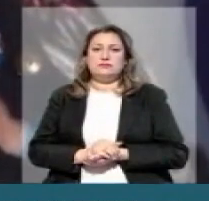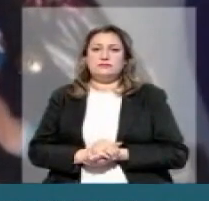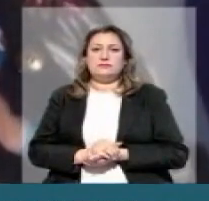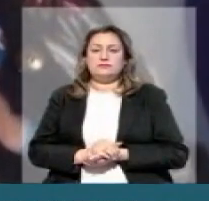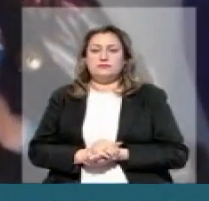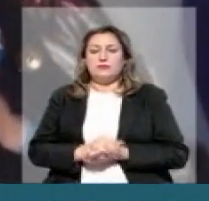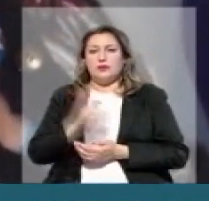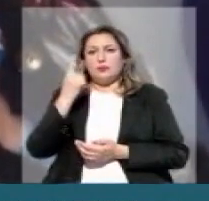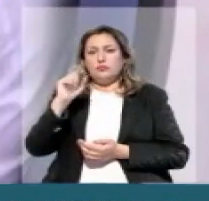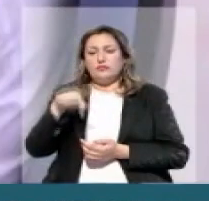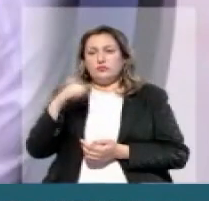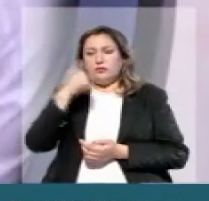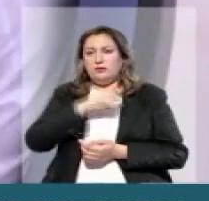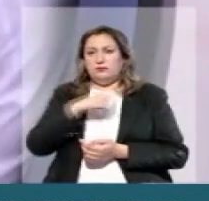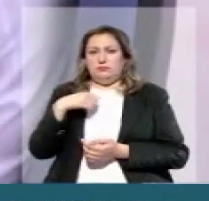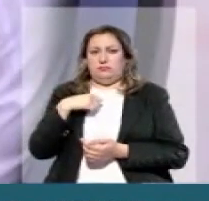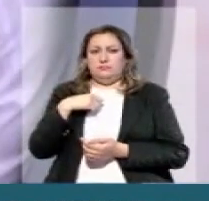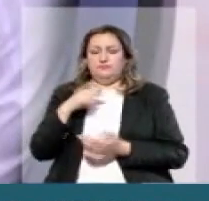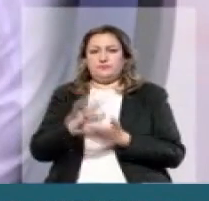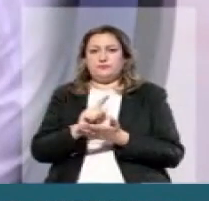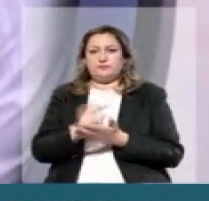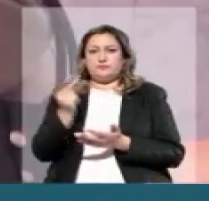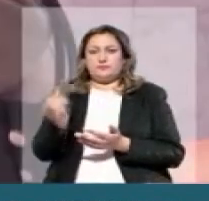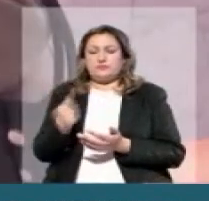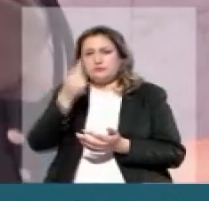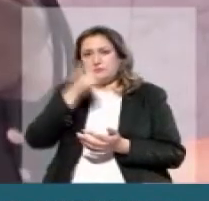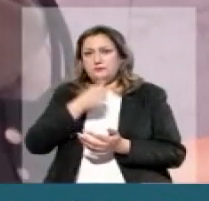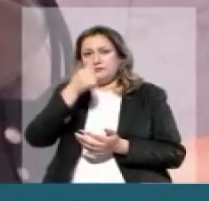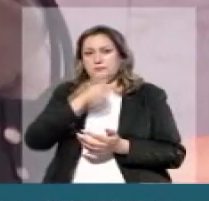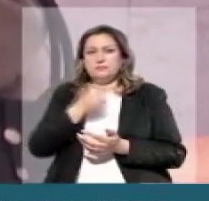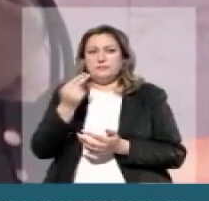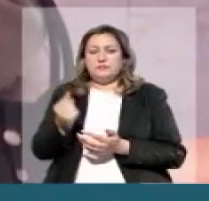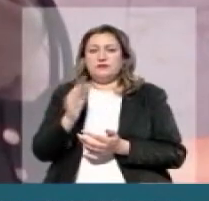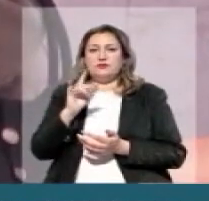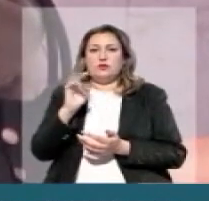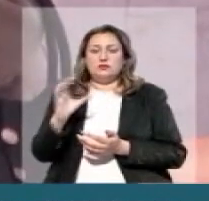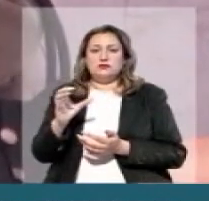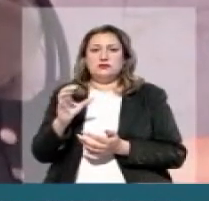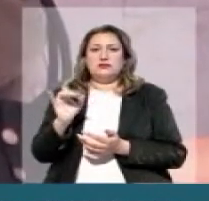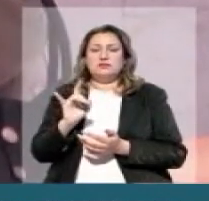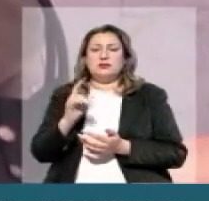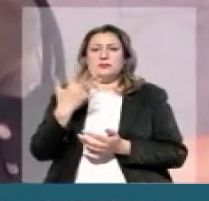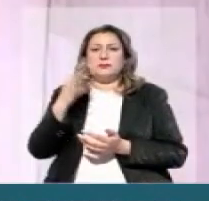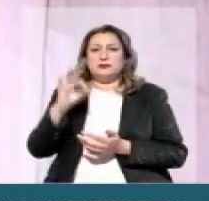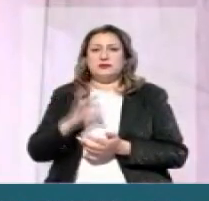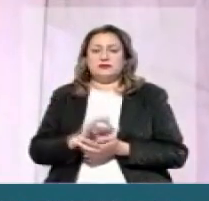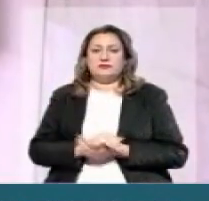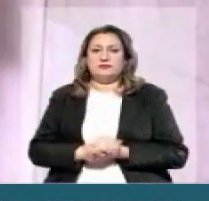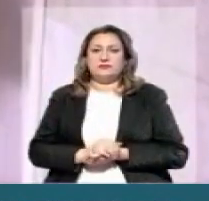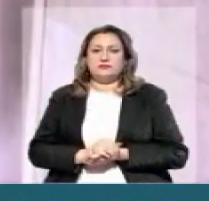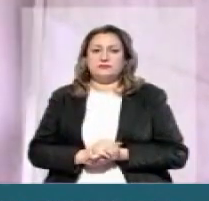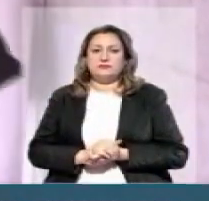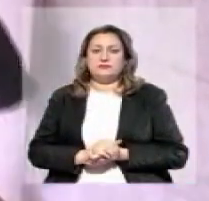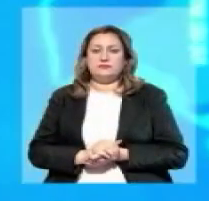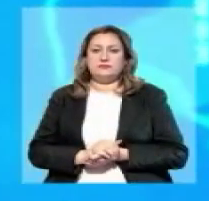төменгі жалақы мөлшерінің 5% көлемінде 3000 теңге жарна төлейді. Бауыржан Қасымхан, Олжас Есенжігітов, Қостанай